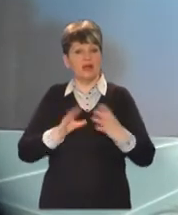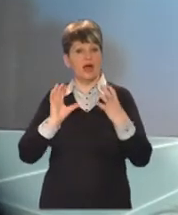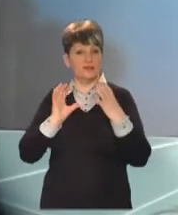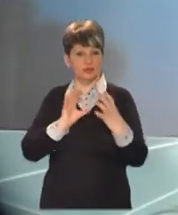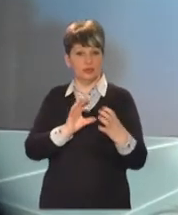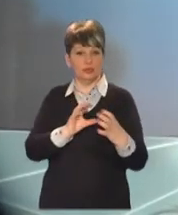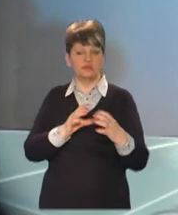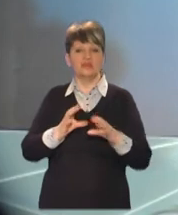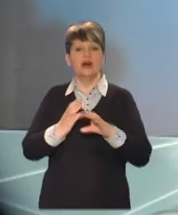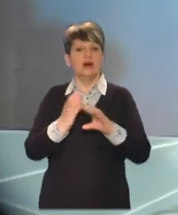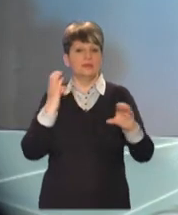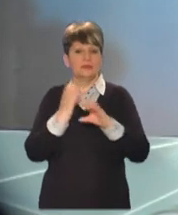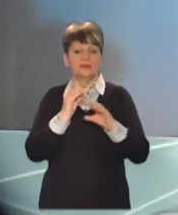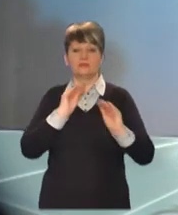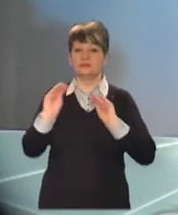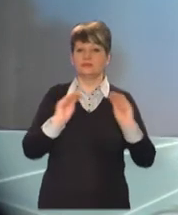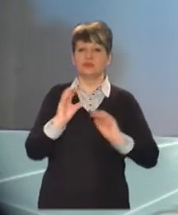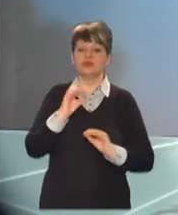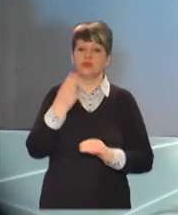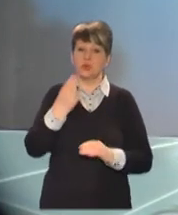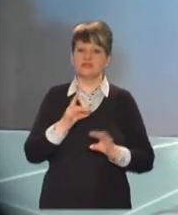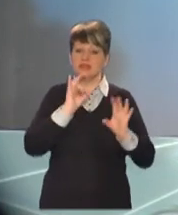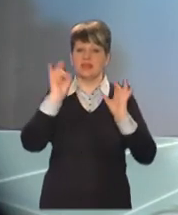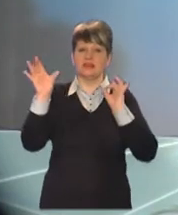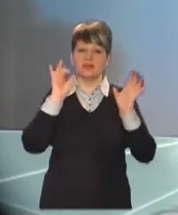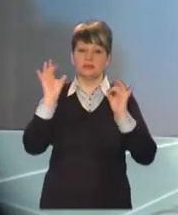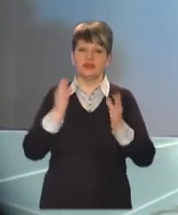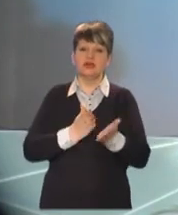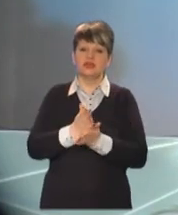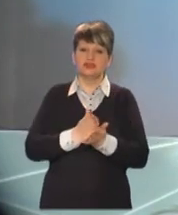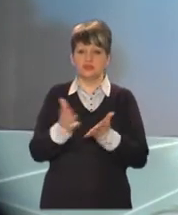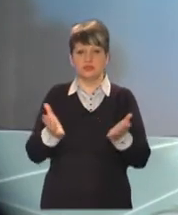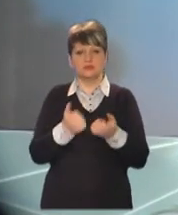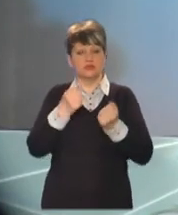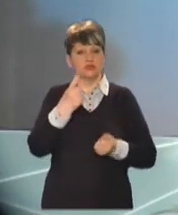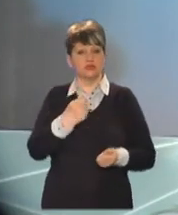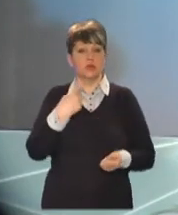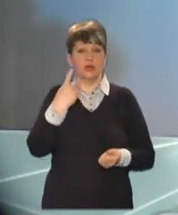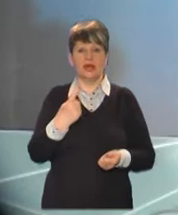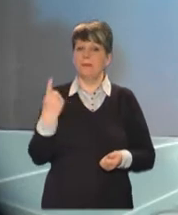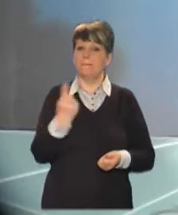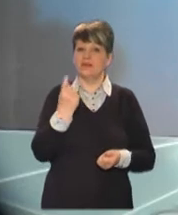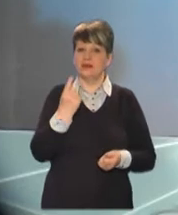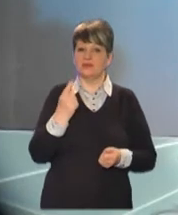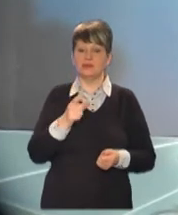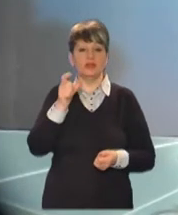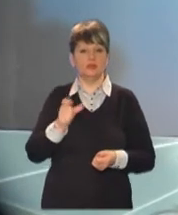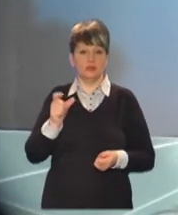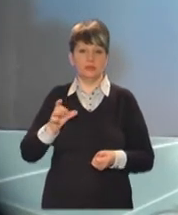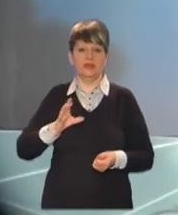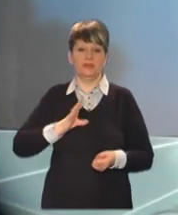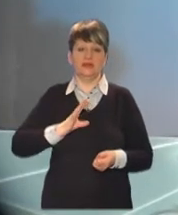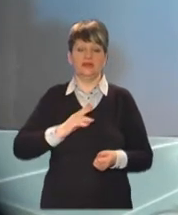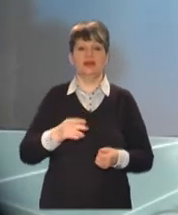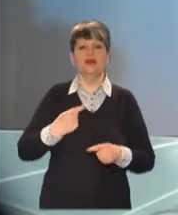інформаційно-агітаційний автобус. Кузов машини прикрашає соціальна реклама служби порятунку 101. Першими пасажирами тюнінгованої